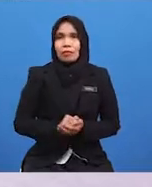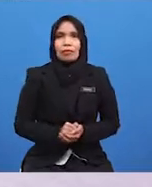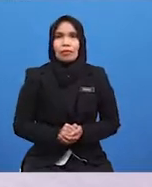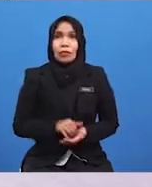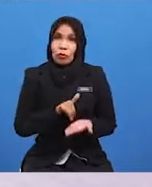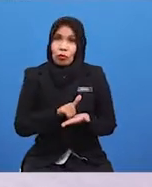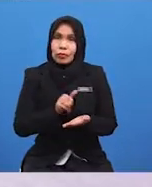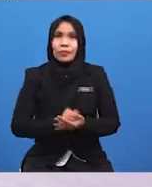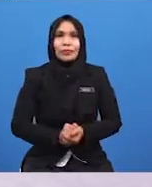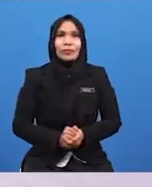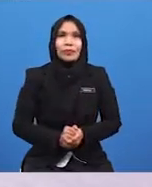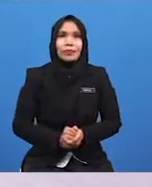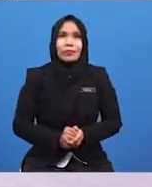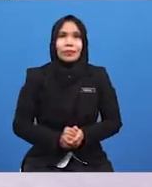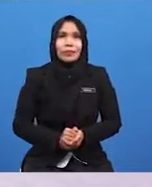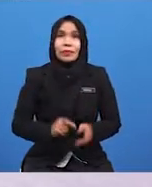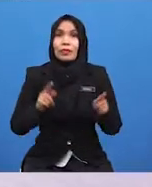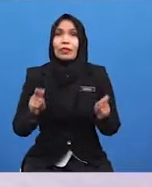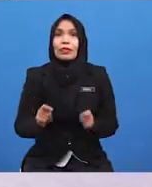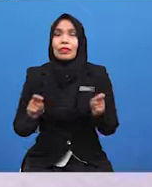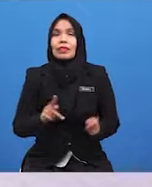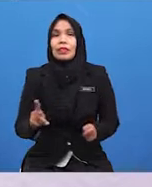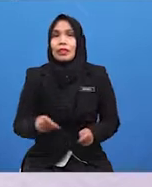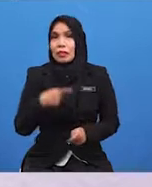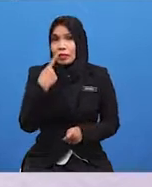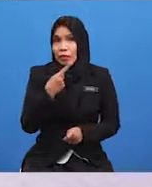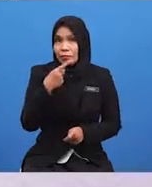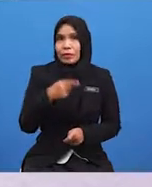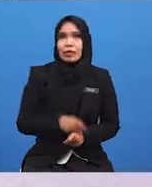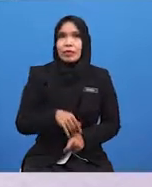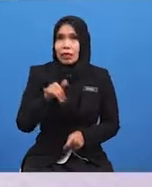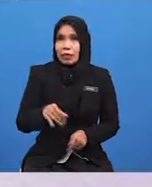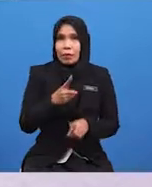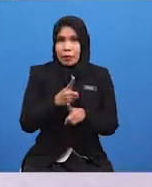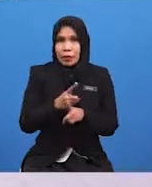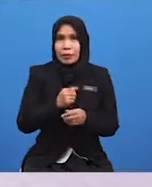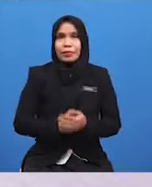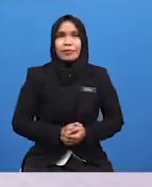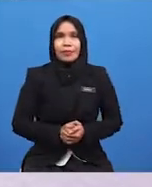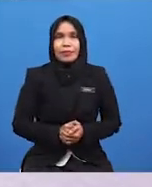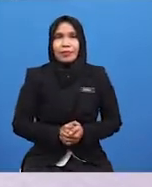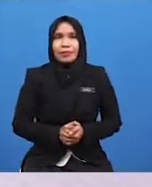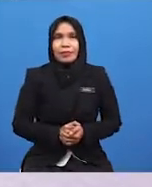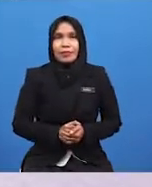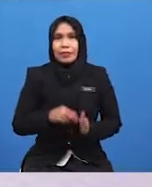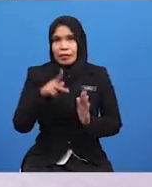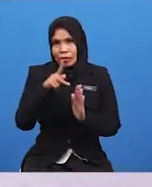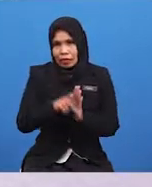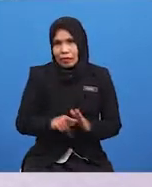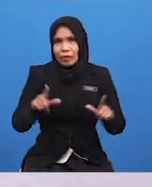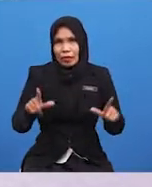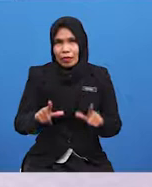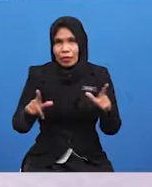mencanting itu tindakan Siapakah yang betul kelakuan